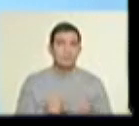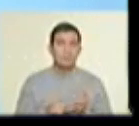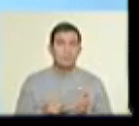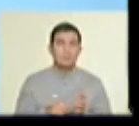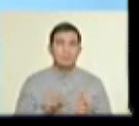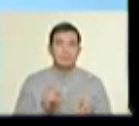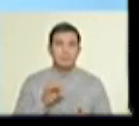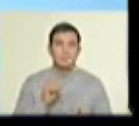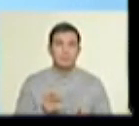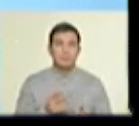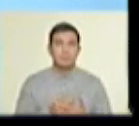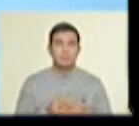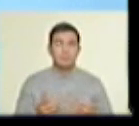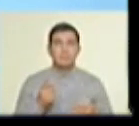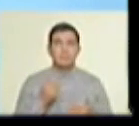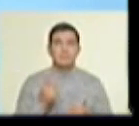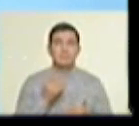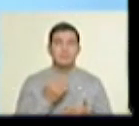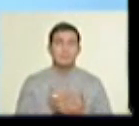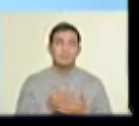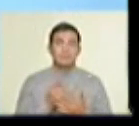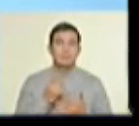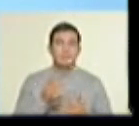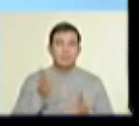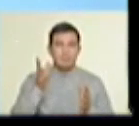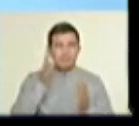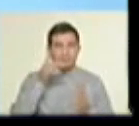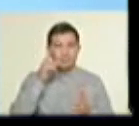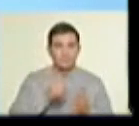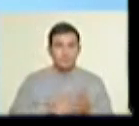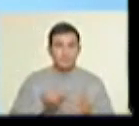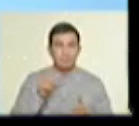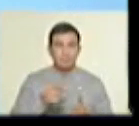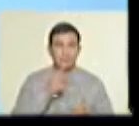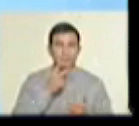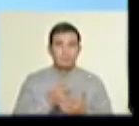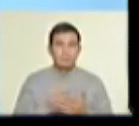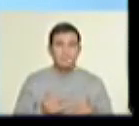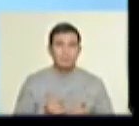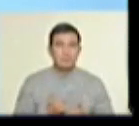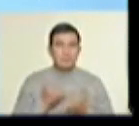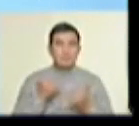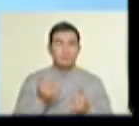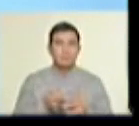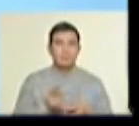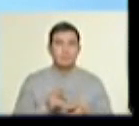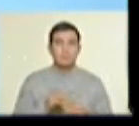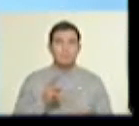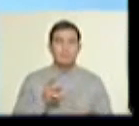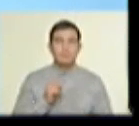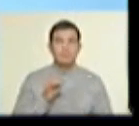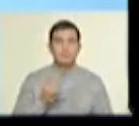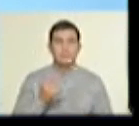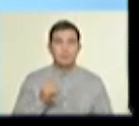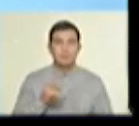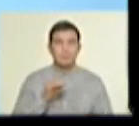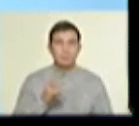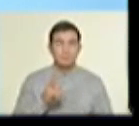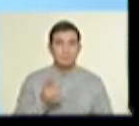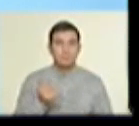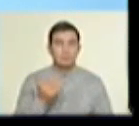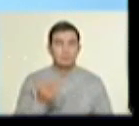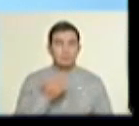oltariqliklar biron bir musofirni ko'rishsa, keling akaxon, marg'ilonlikmilar deb